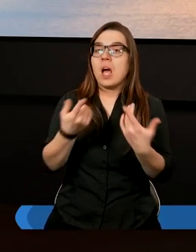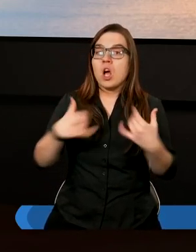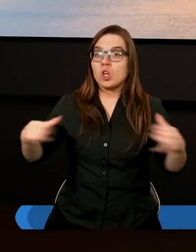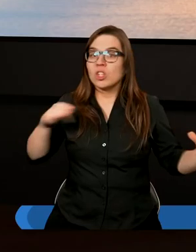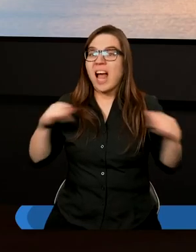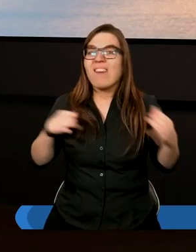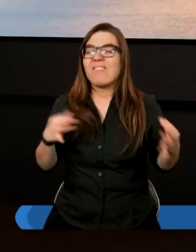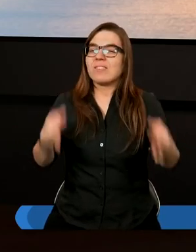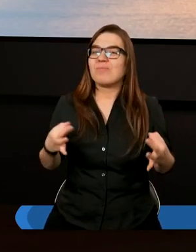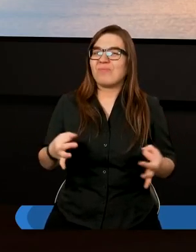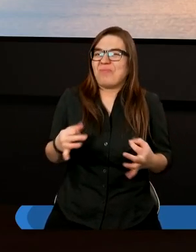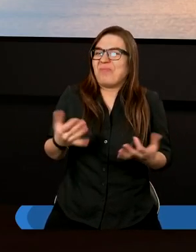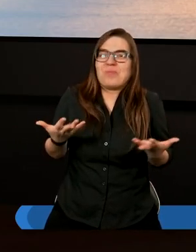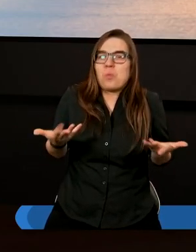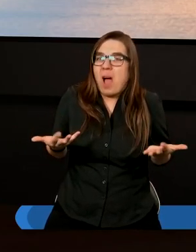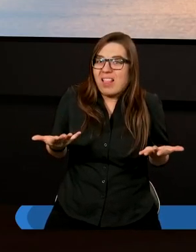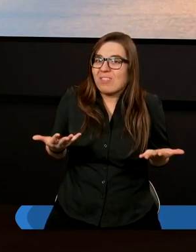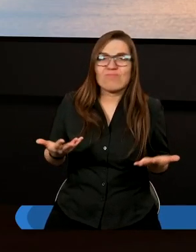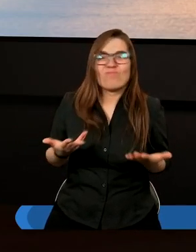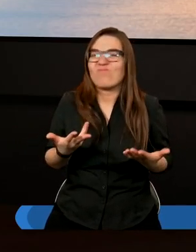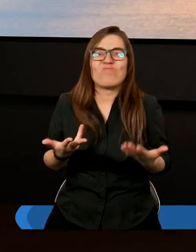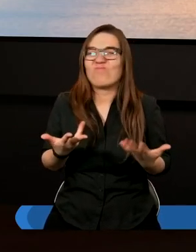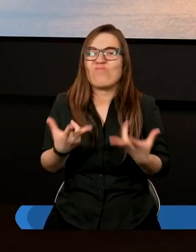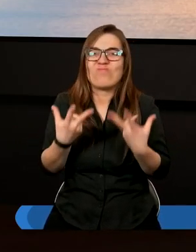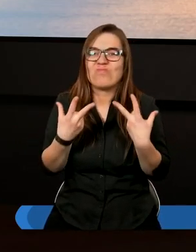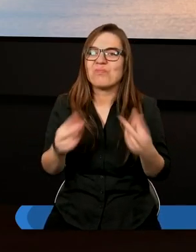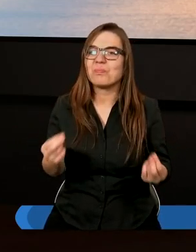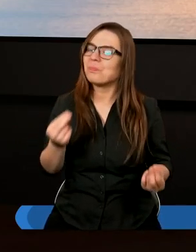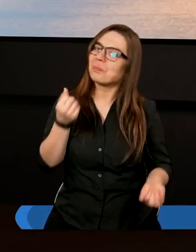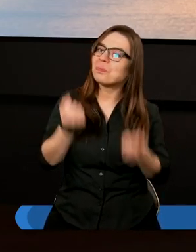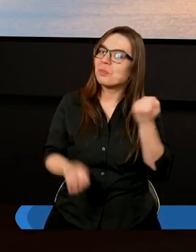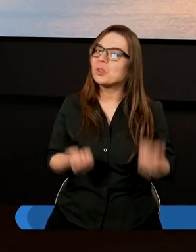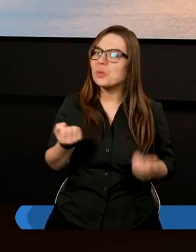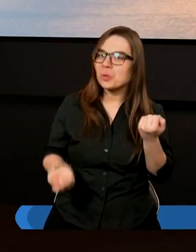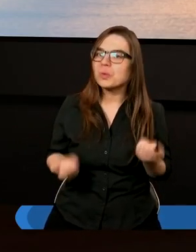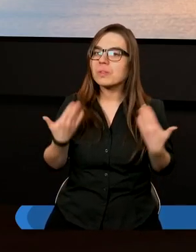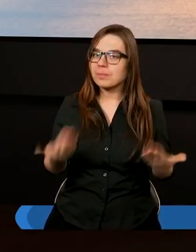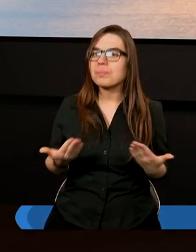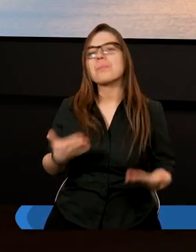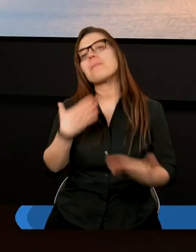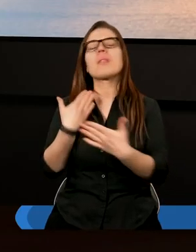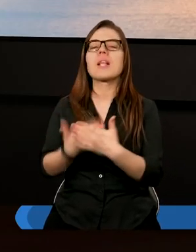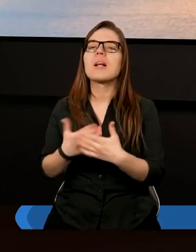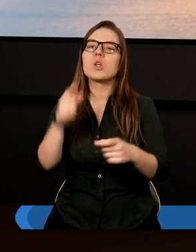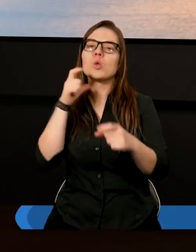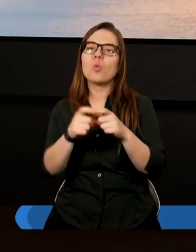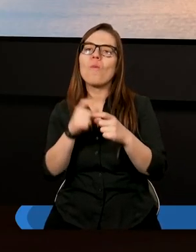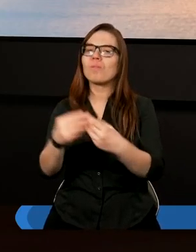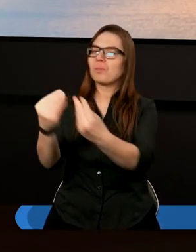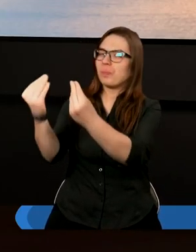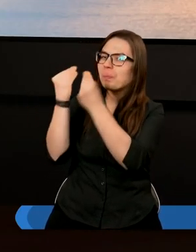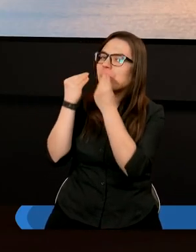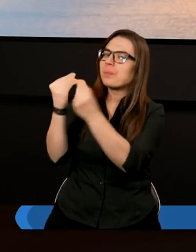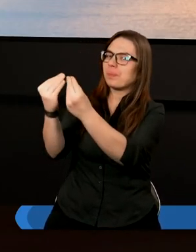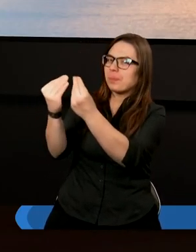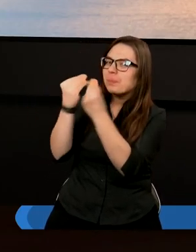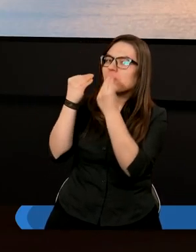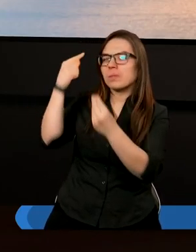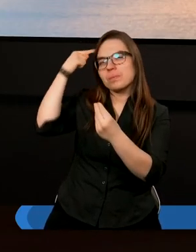czasach nie jest rzeczą łatwą. I dlatego Słowo Boże nas uczy, w jaki